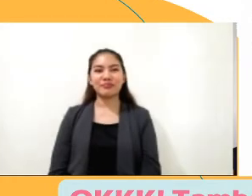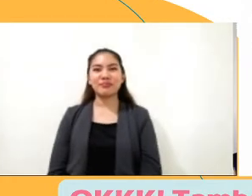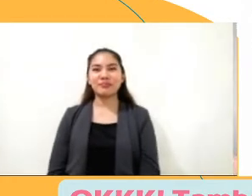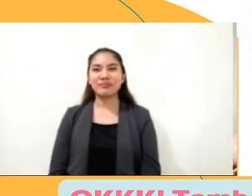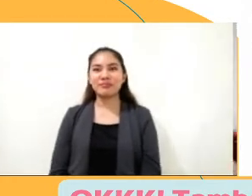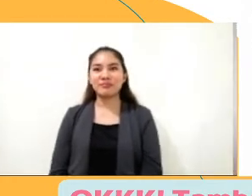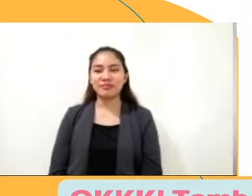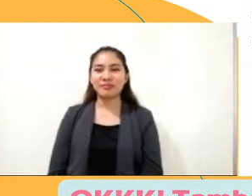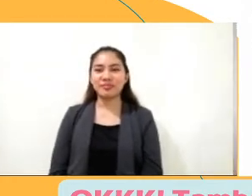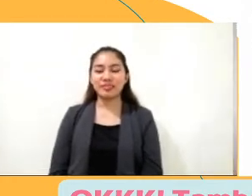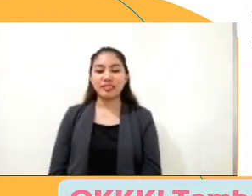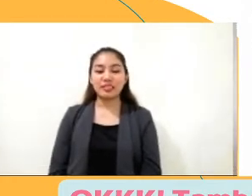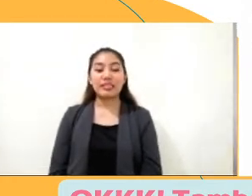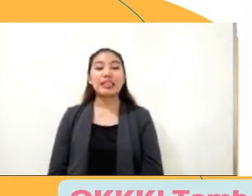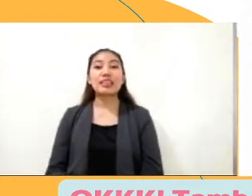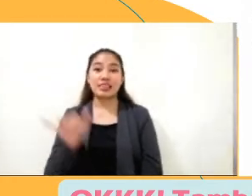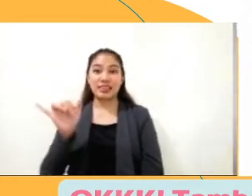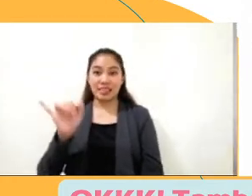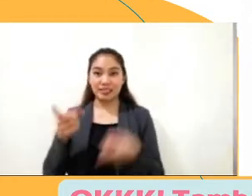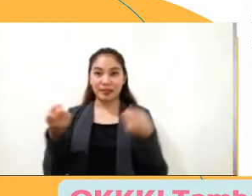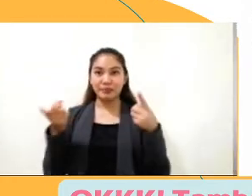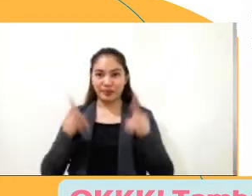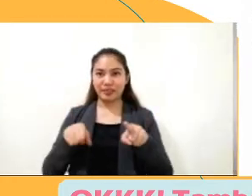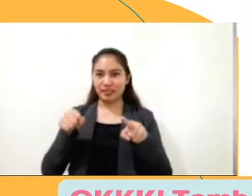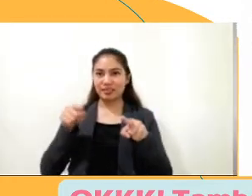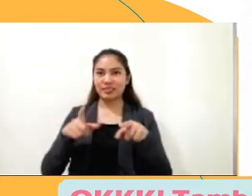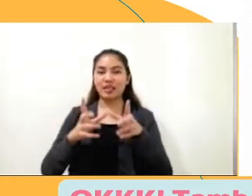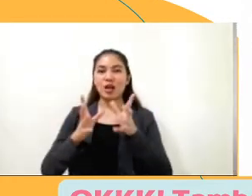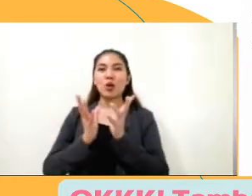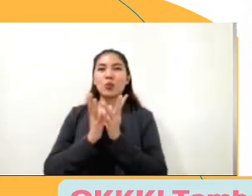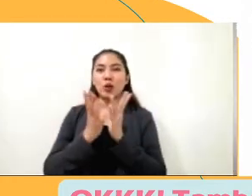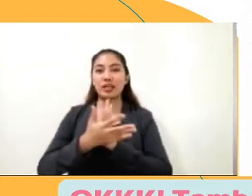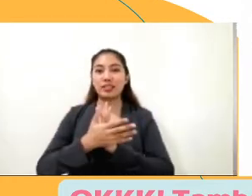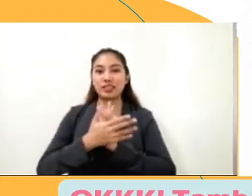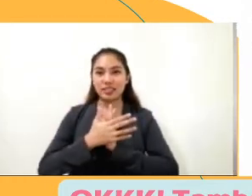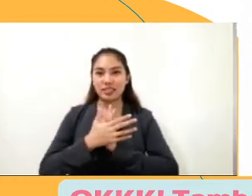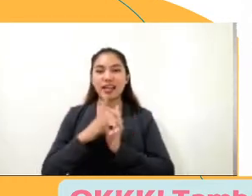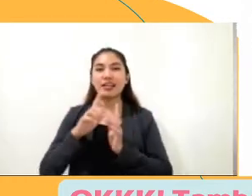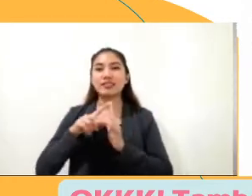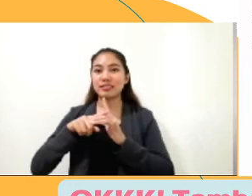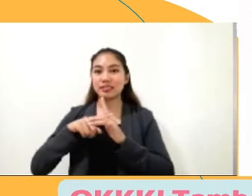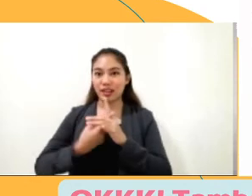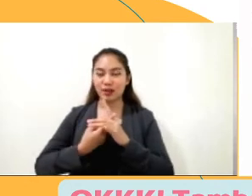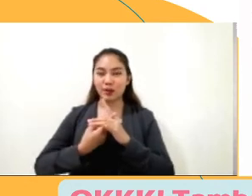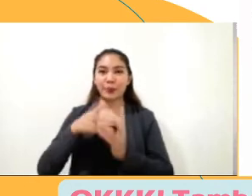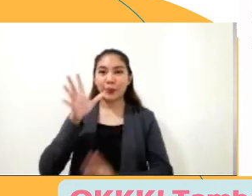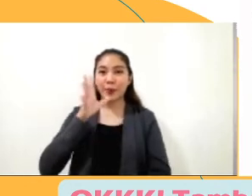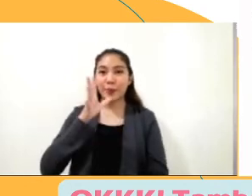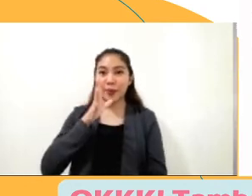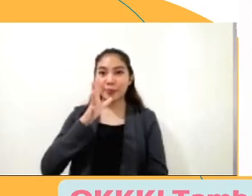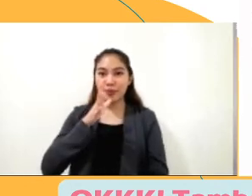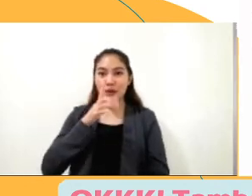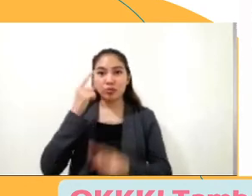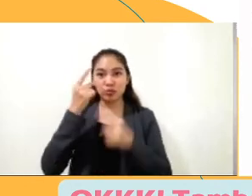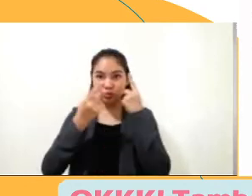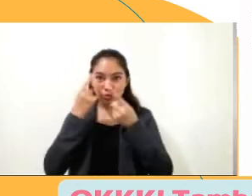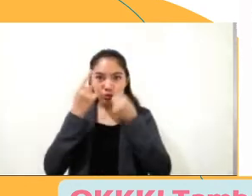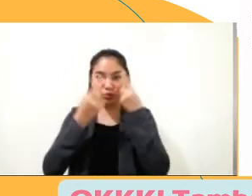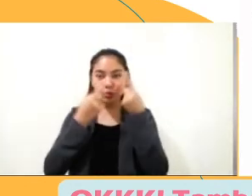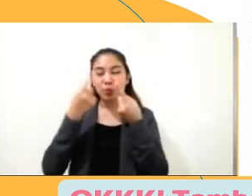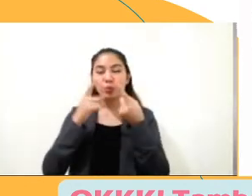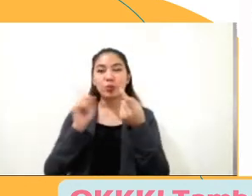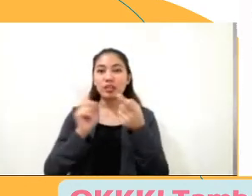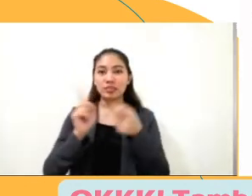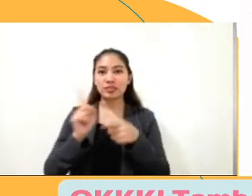At yun na nga ang alamat ng quarantine na nagsimula sa nanay na iniisip lamang ang kapakanan ng kanyang